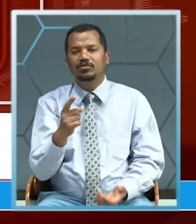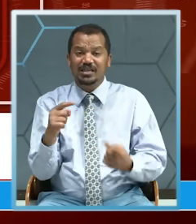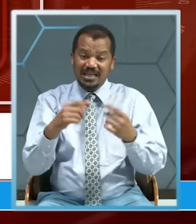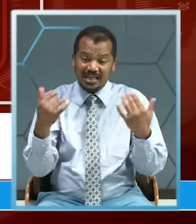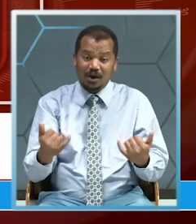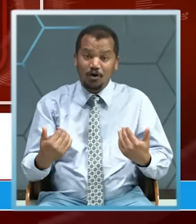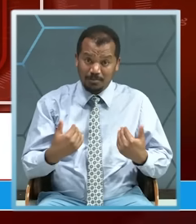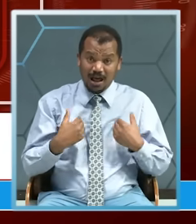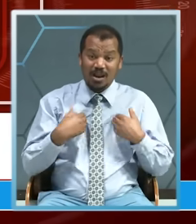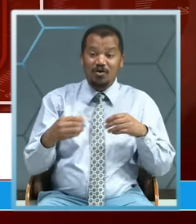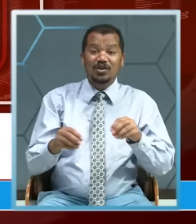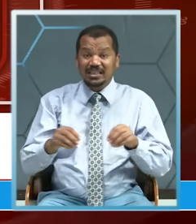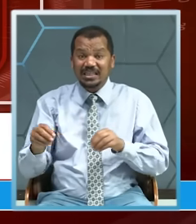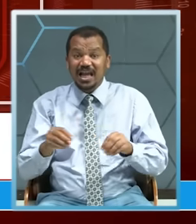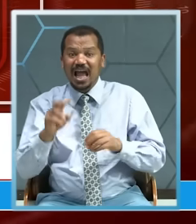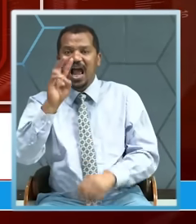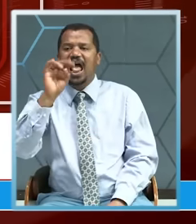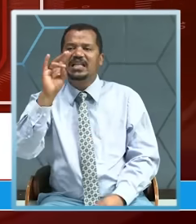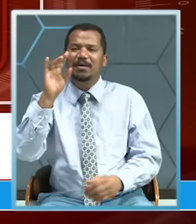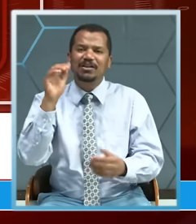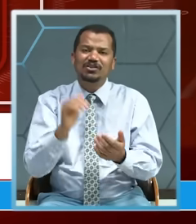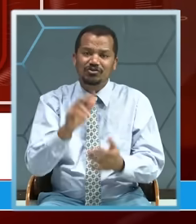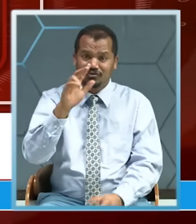እና እስካሁን ድረስ ባለው እንቅስቃሴ